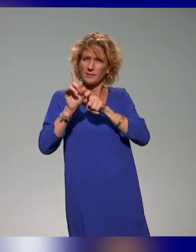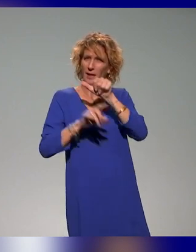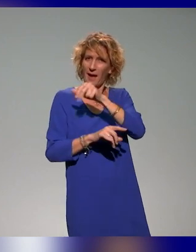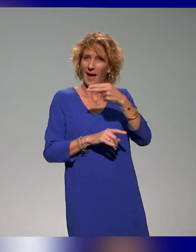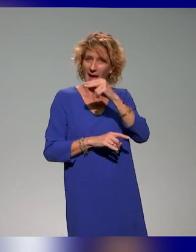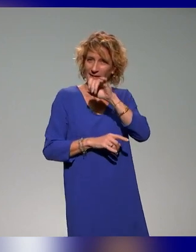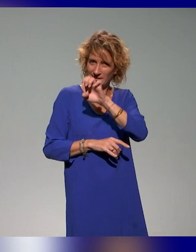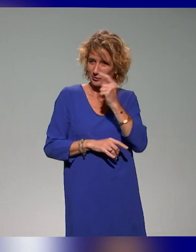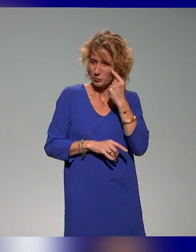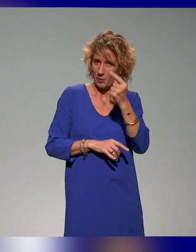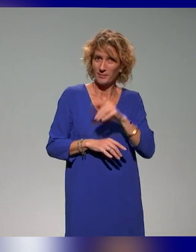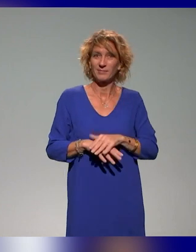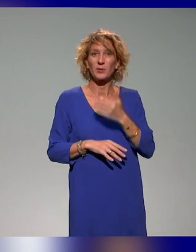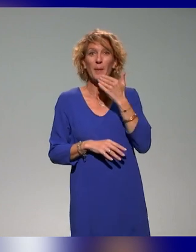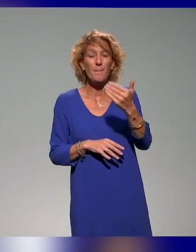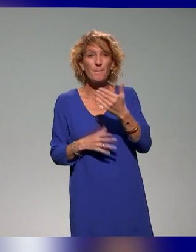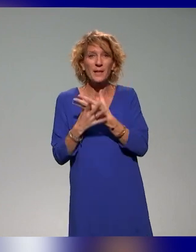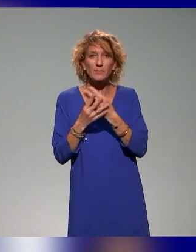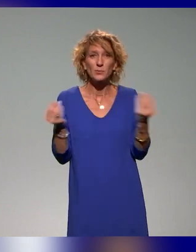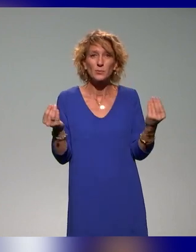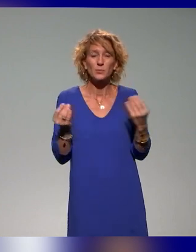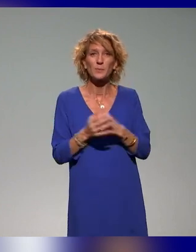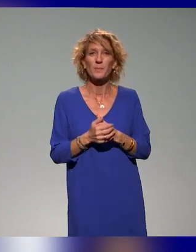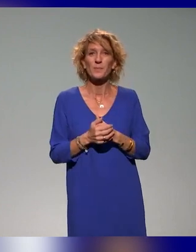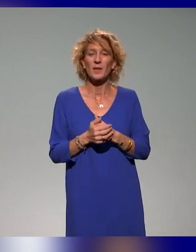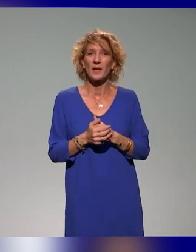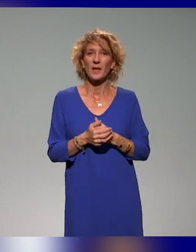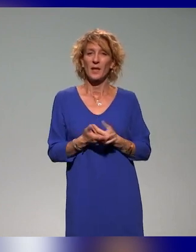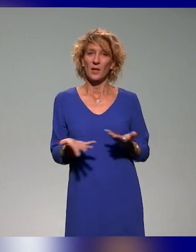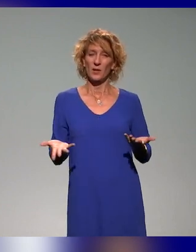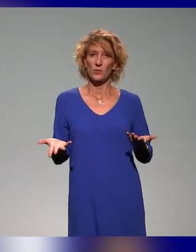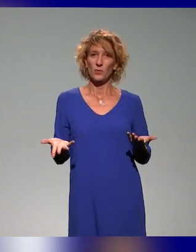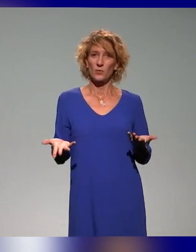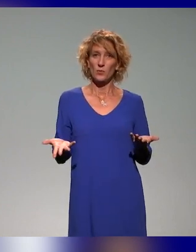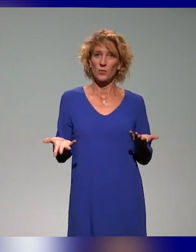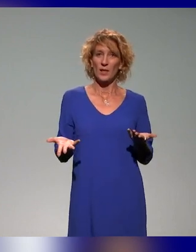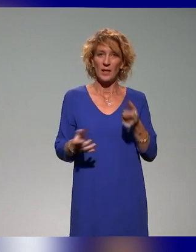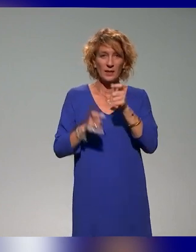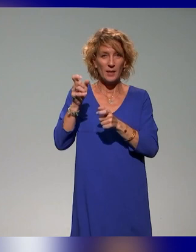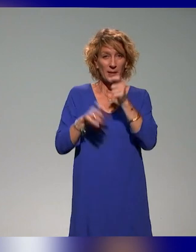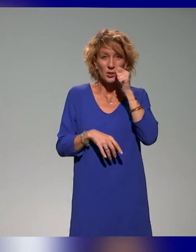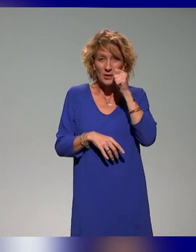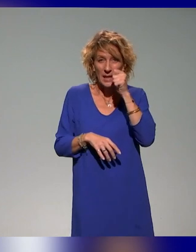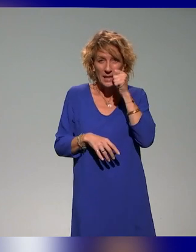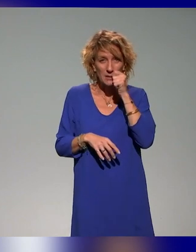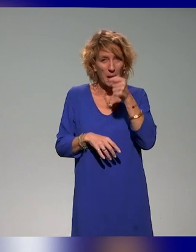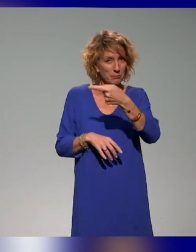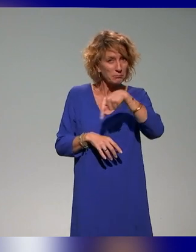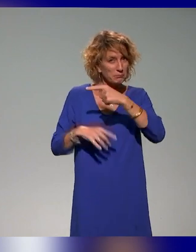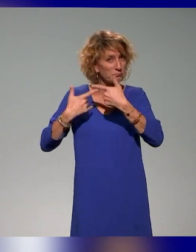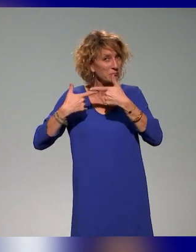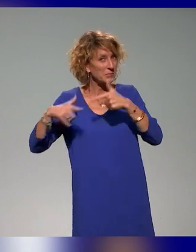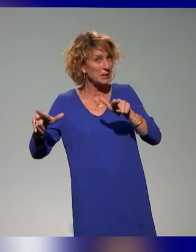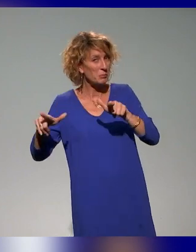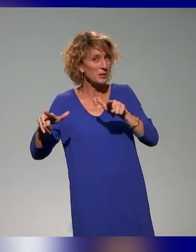Voilà, donc en tout cas, merci beaucoup. Et puis voilà, nos expertes et experts se tiennent à votre disposition pour qu'on